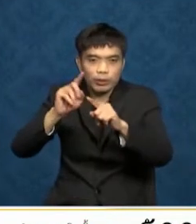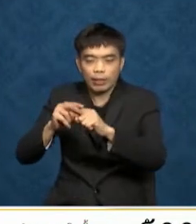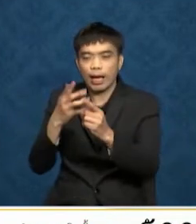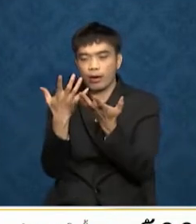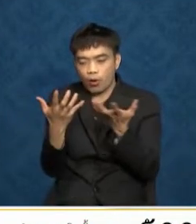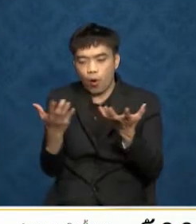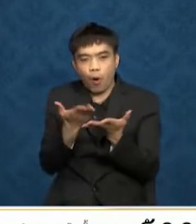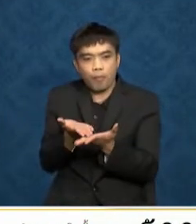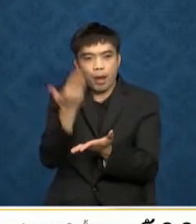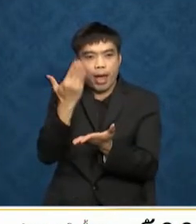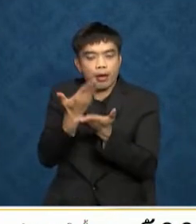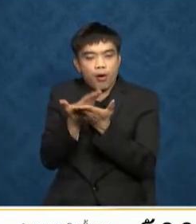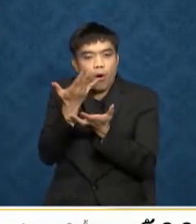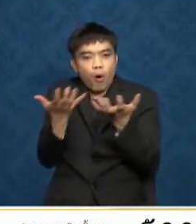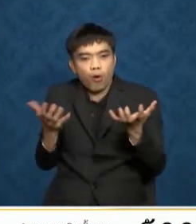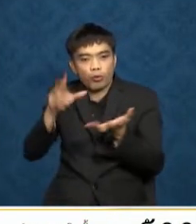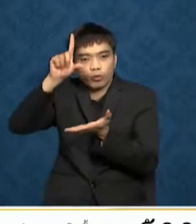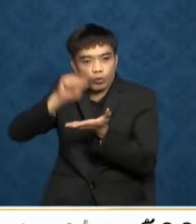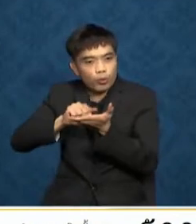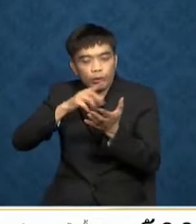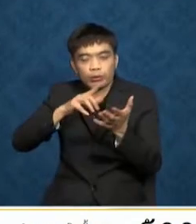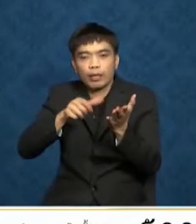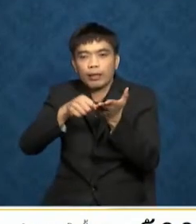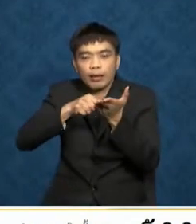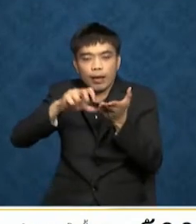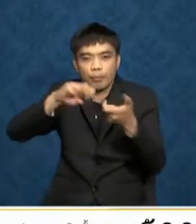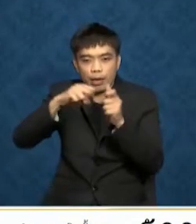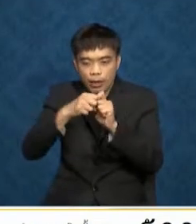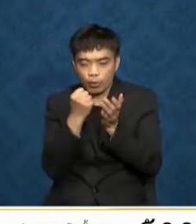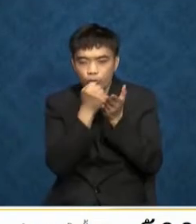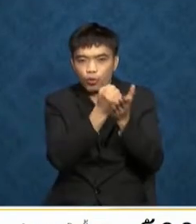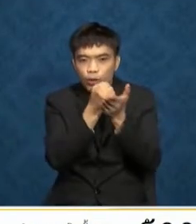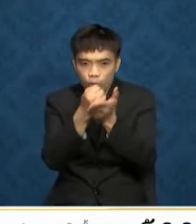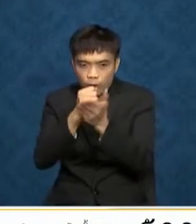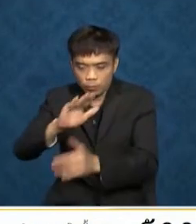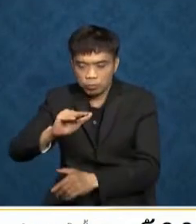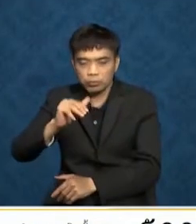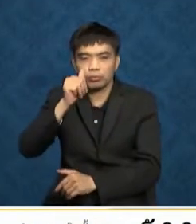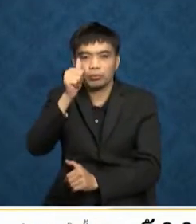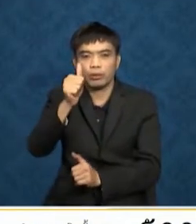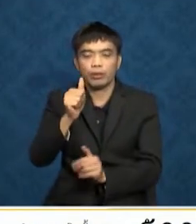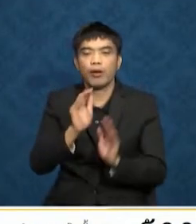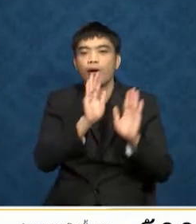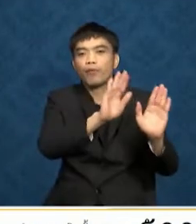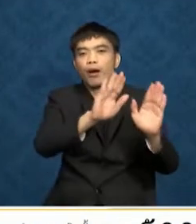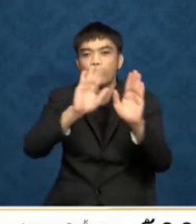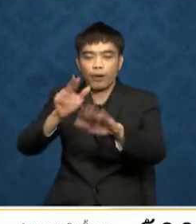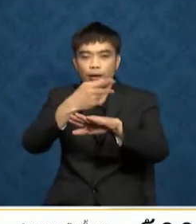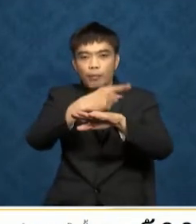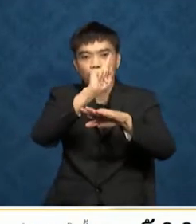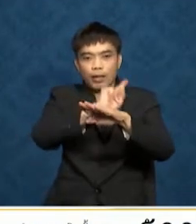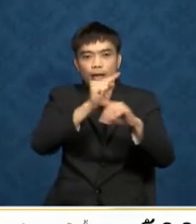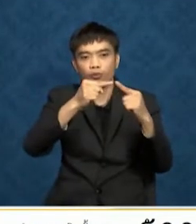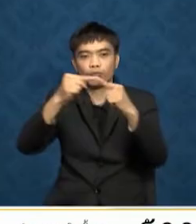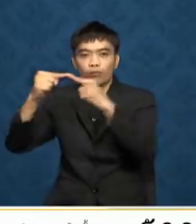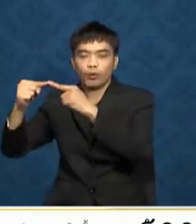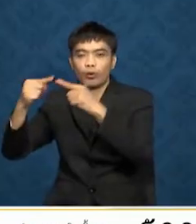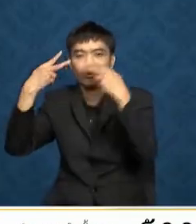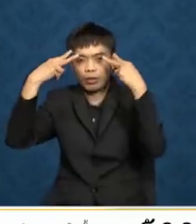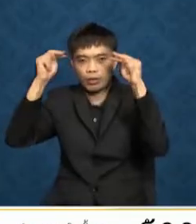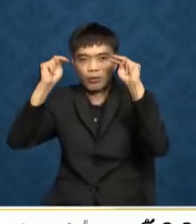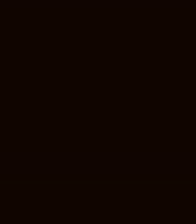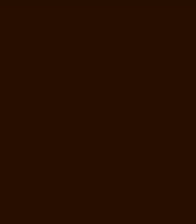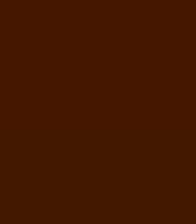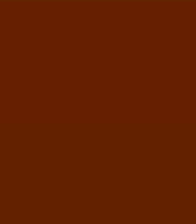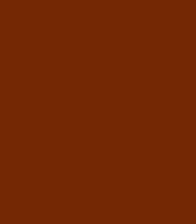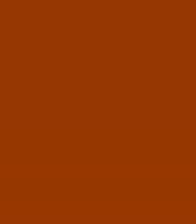ปัญหาเรื่องสินค้าทางเกษตรพูดทั้ง 2เลยให้ได้ดีมากกว่านี้ครับพูดวันแรกแล้วฝากท่านประธานไปถึงท่านนายกมนตรีด้วยครับขอบคุณมากครับ